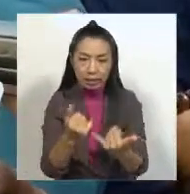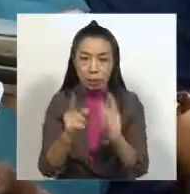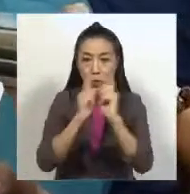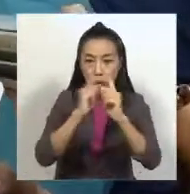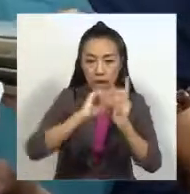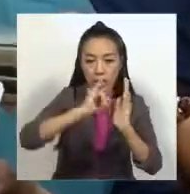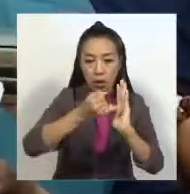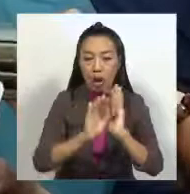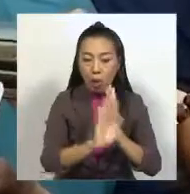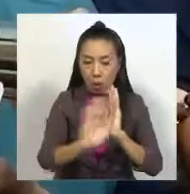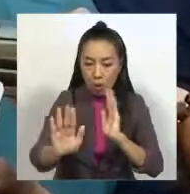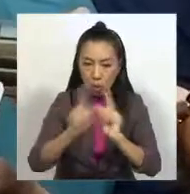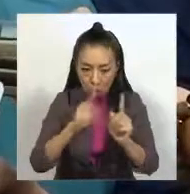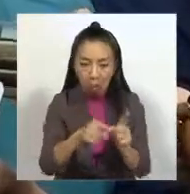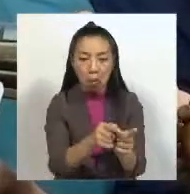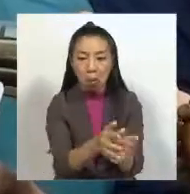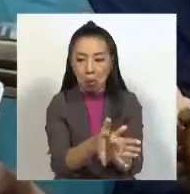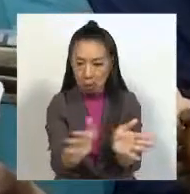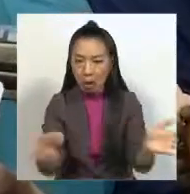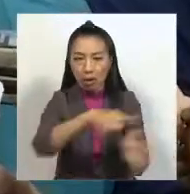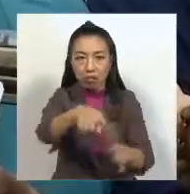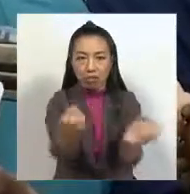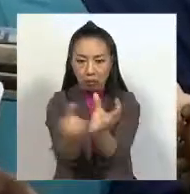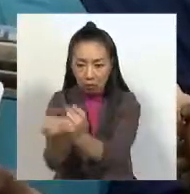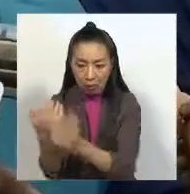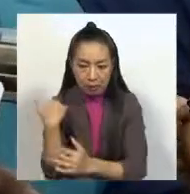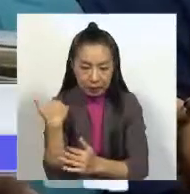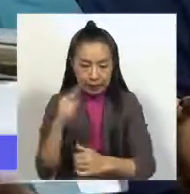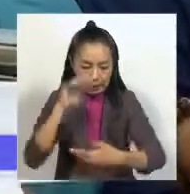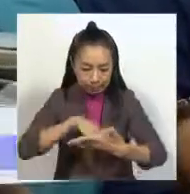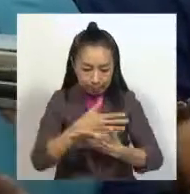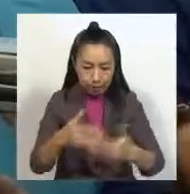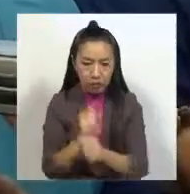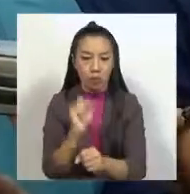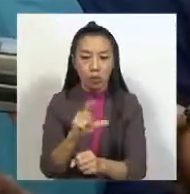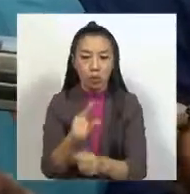เพราะครั้งนี้กระทบในวงกว้างอยู่พอสมควรนะครับก็นั่นเป็นเรื่องที่เราจะเร่งด่วนทำกันต่อไป